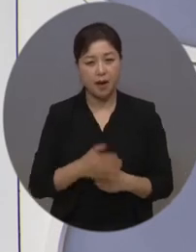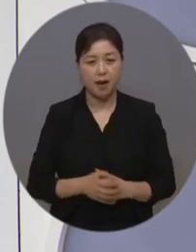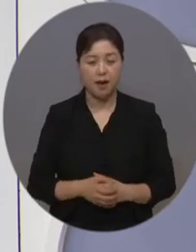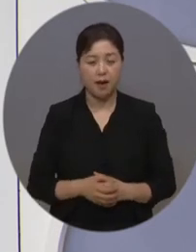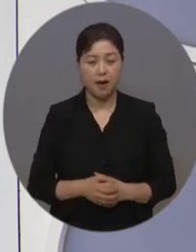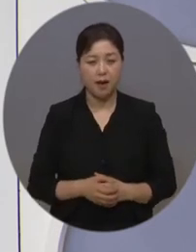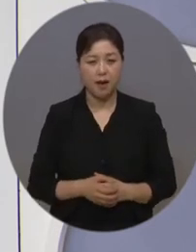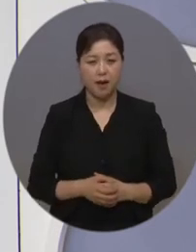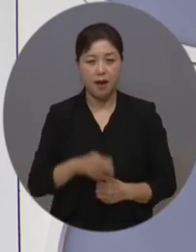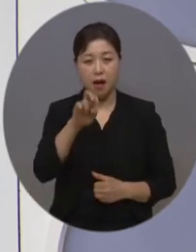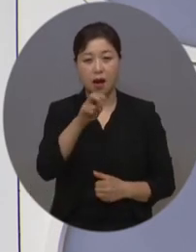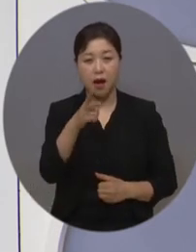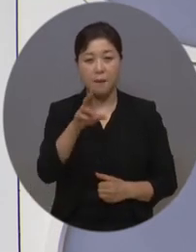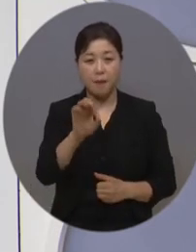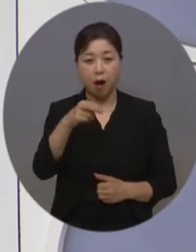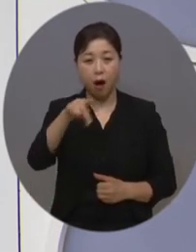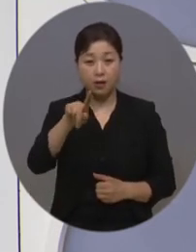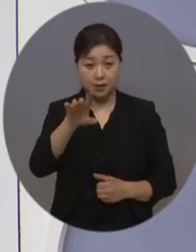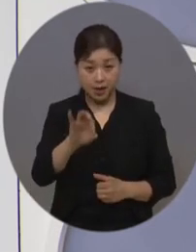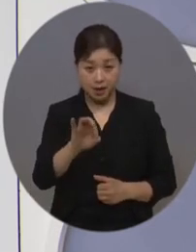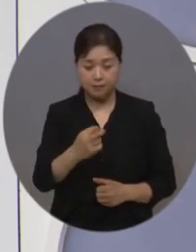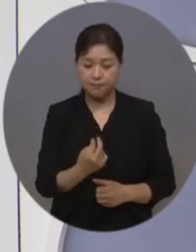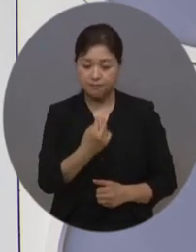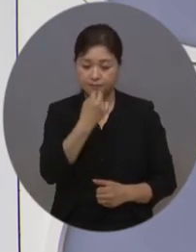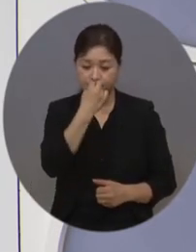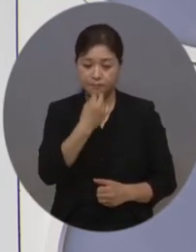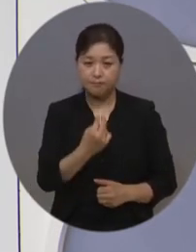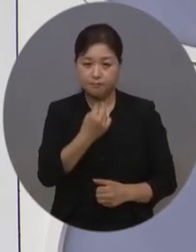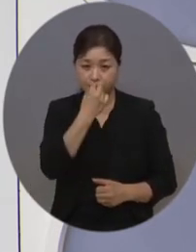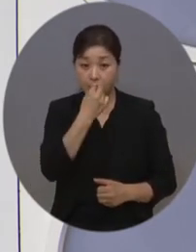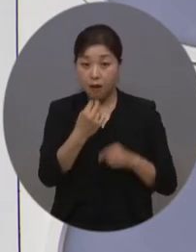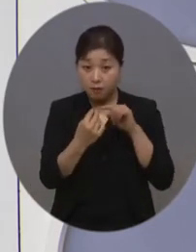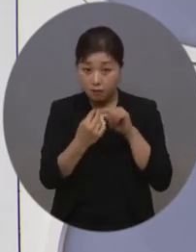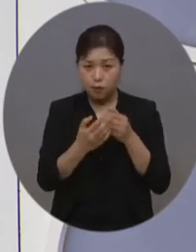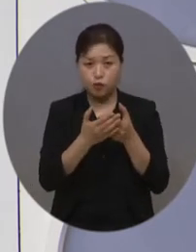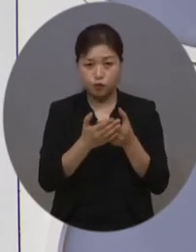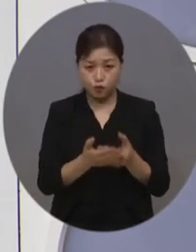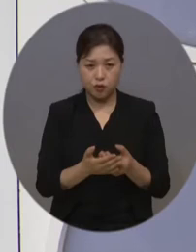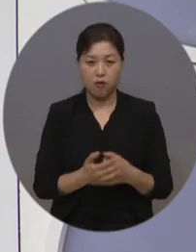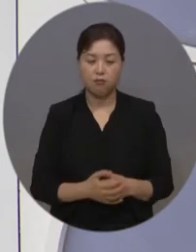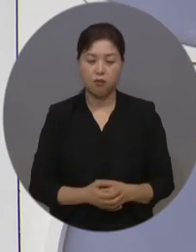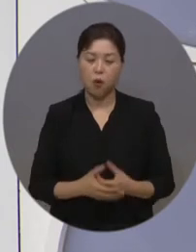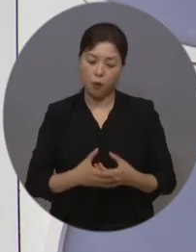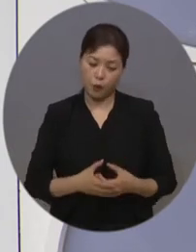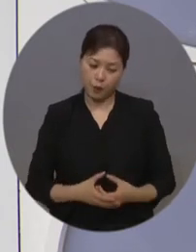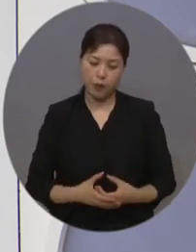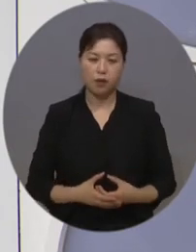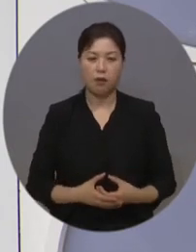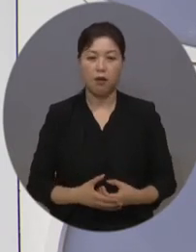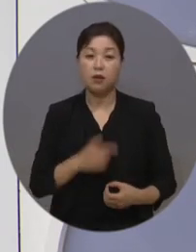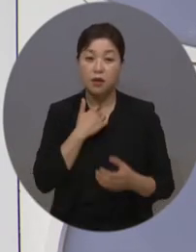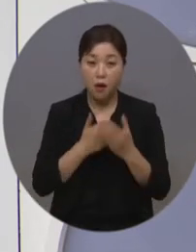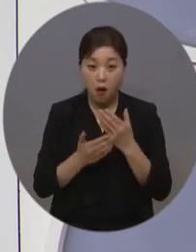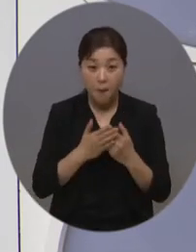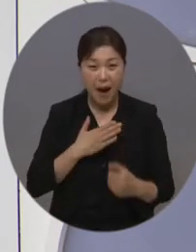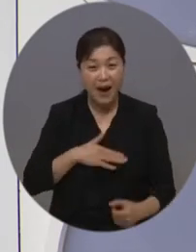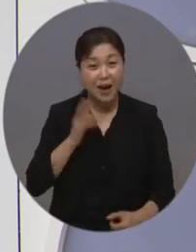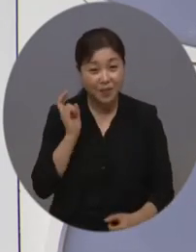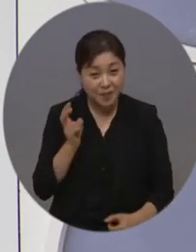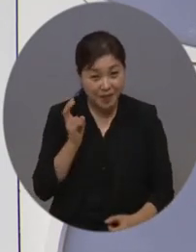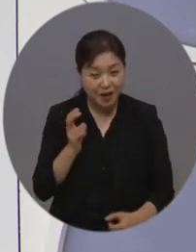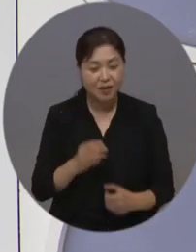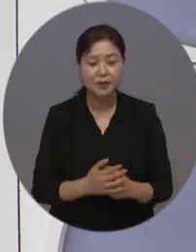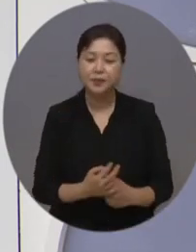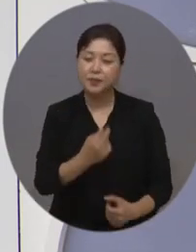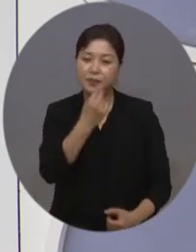하면은 이제 호흡이 참 중요합니다. 명상을 다 해보셨겠지만 이제 호흡을 길게